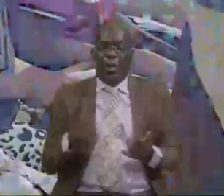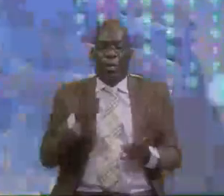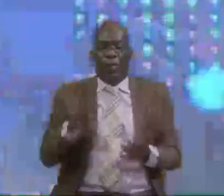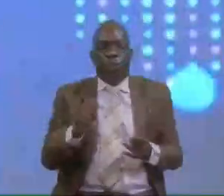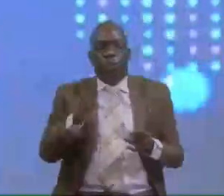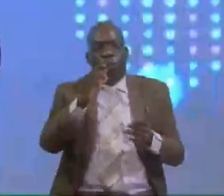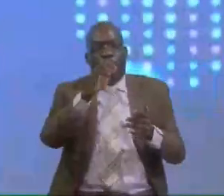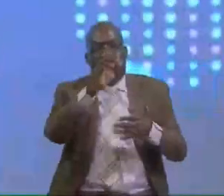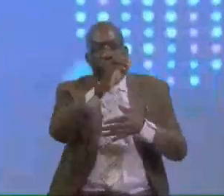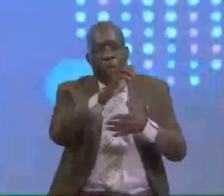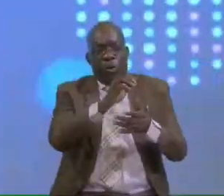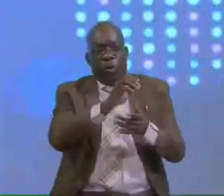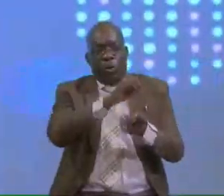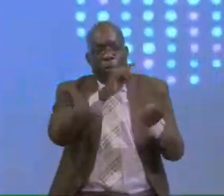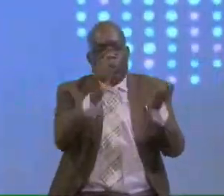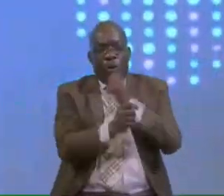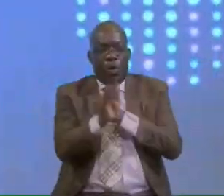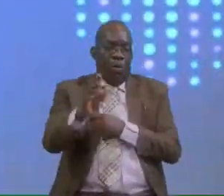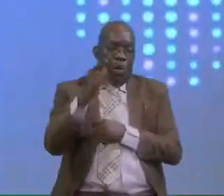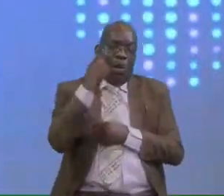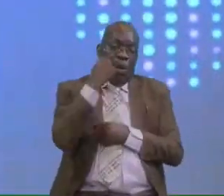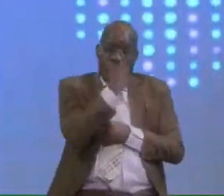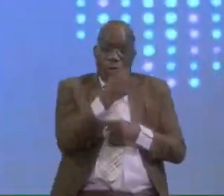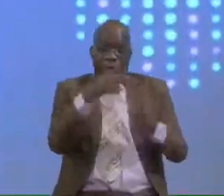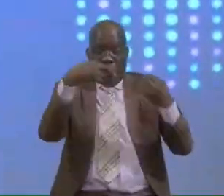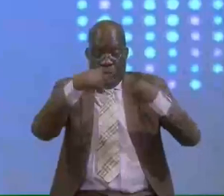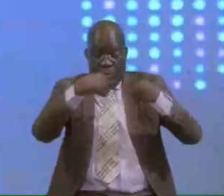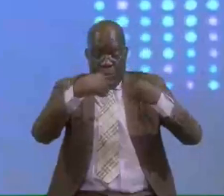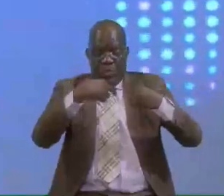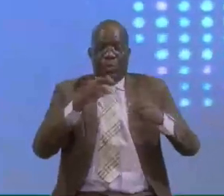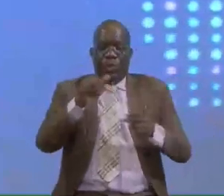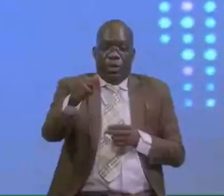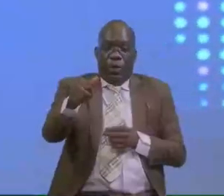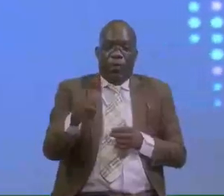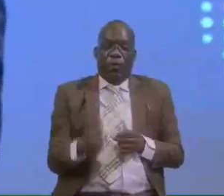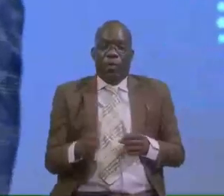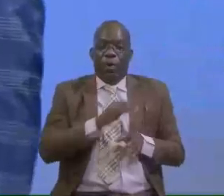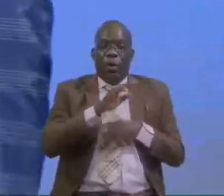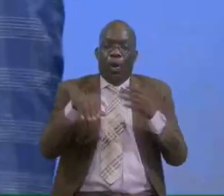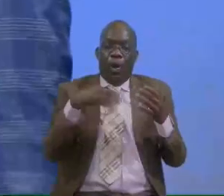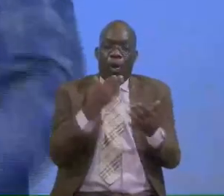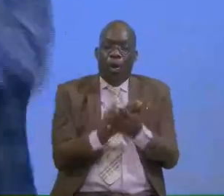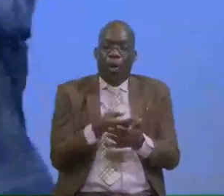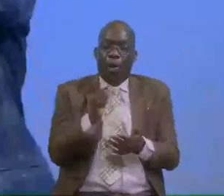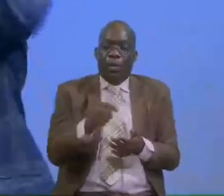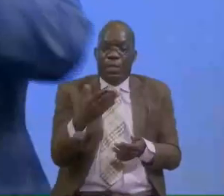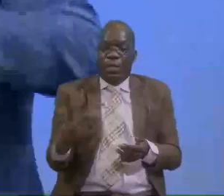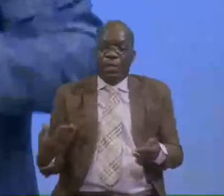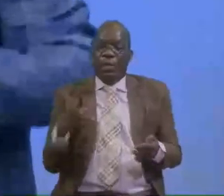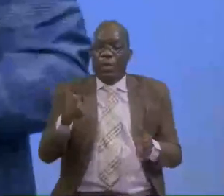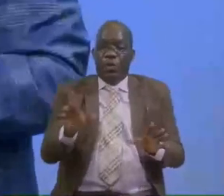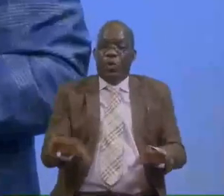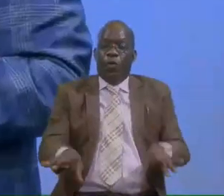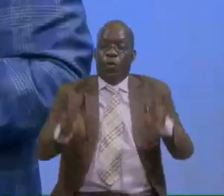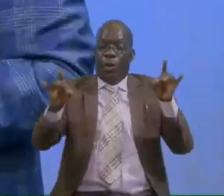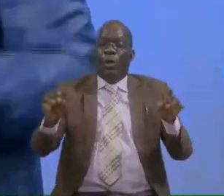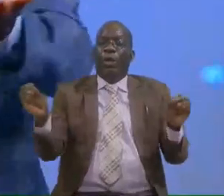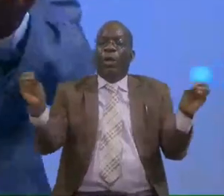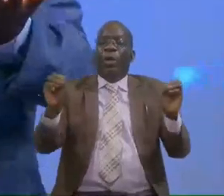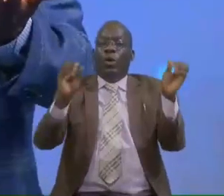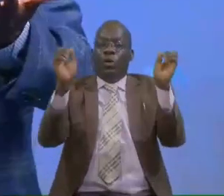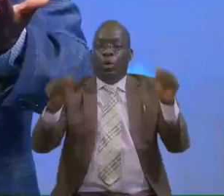Maintenant, tu tous tes yeux vers ton homme intérieur. Toutes ces choses que tu trouvais impossibles avant dans